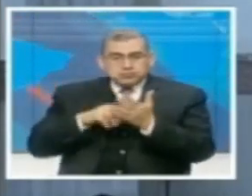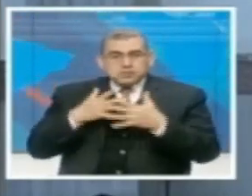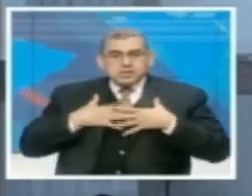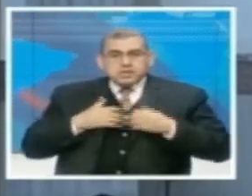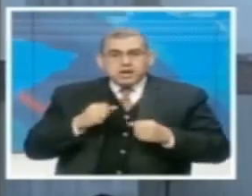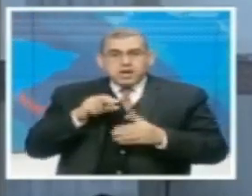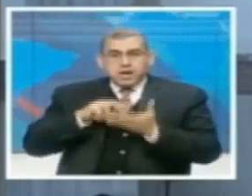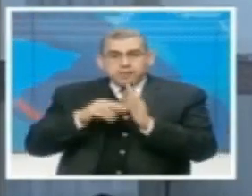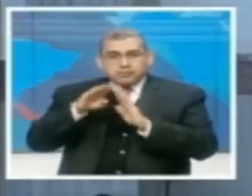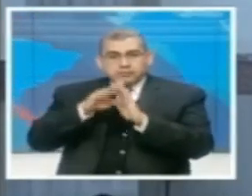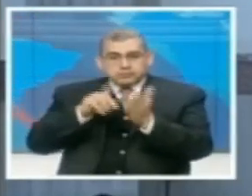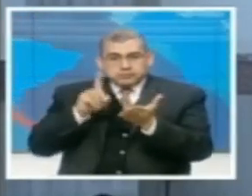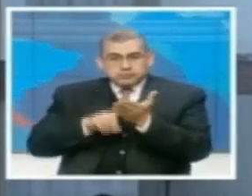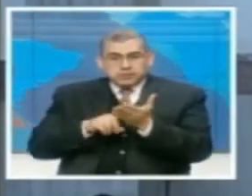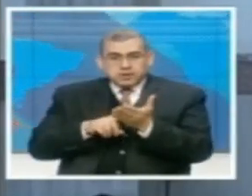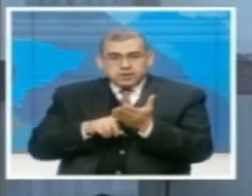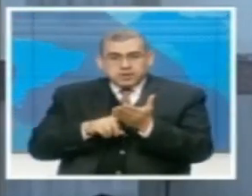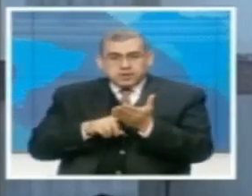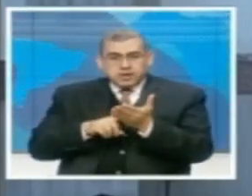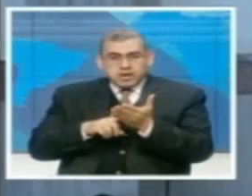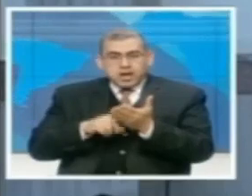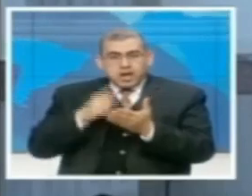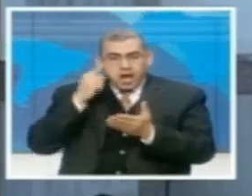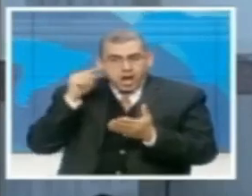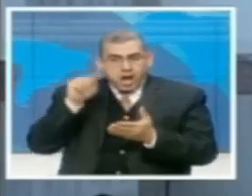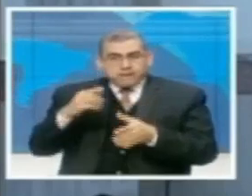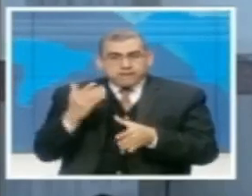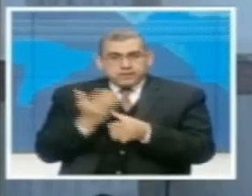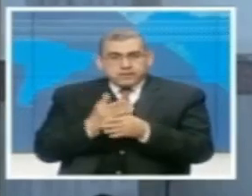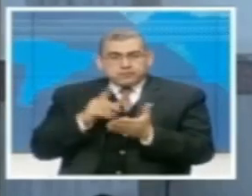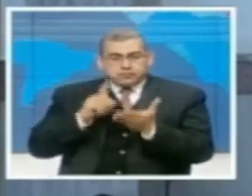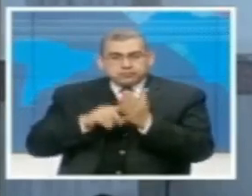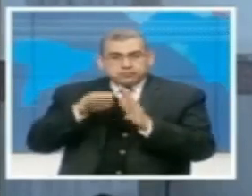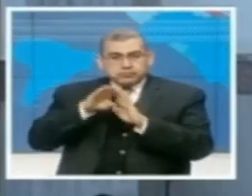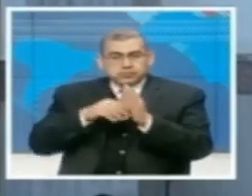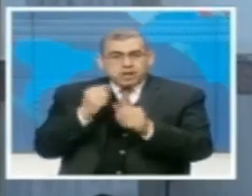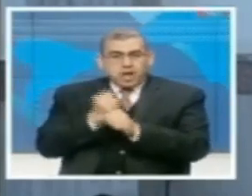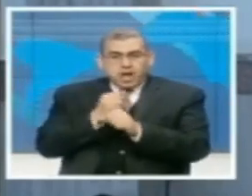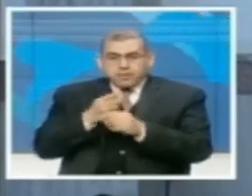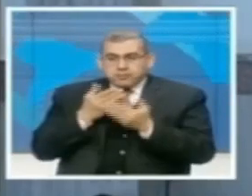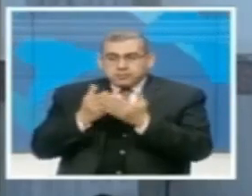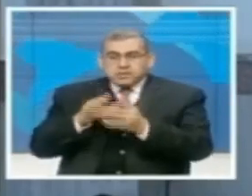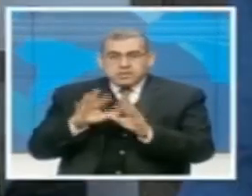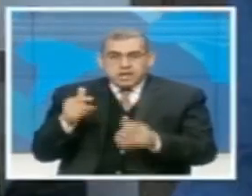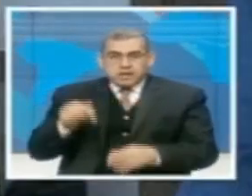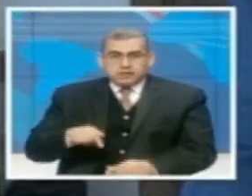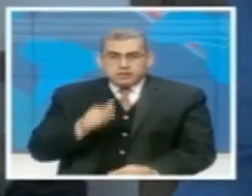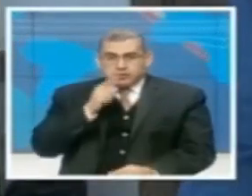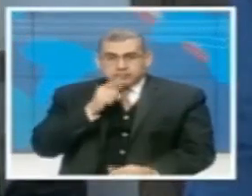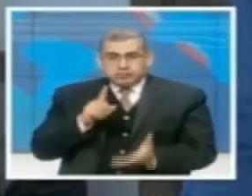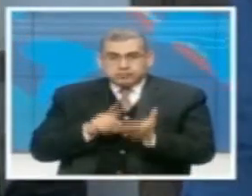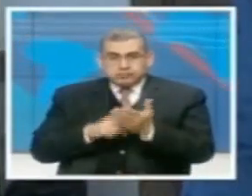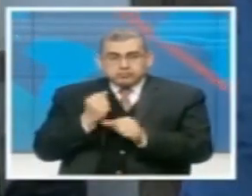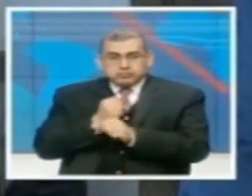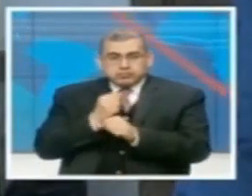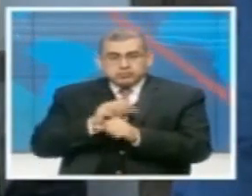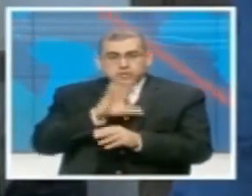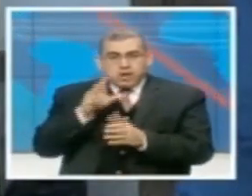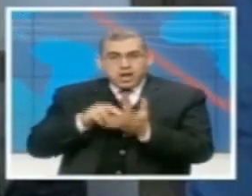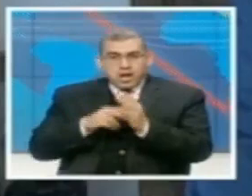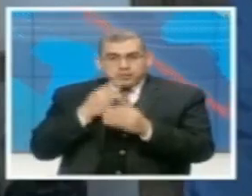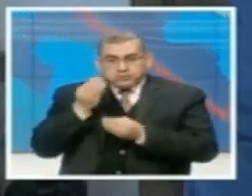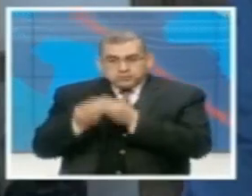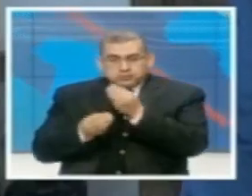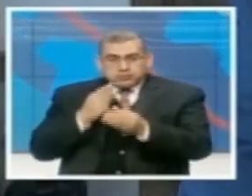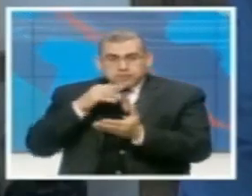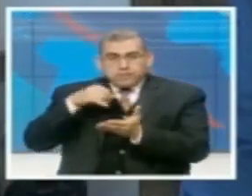موجودة تكون عارفة بالظبط كيف تتعامل مع هذه الحالات. عدد التدوير للموارد يتماشى